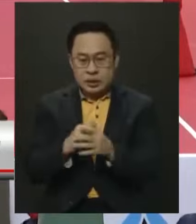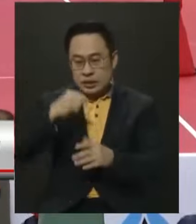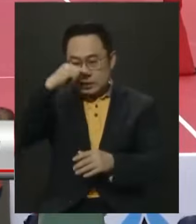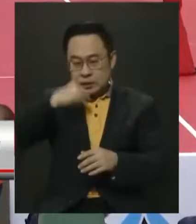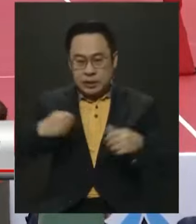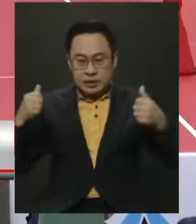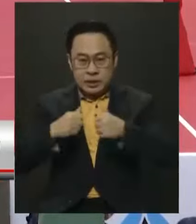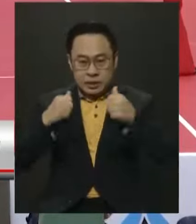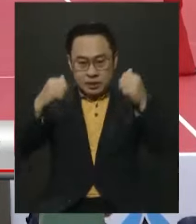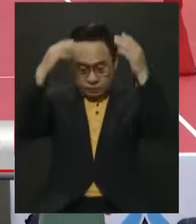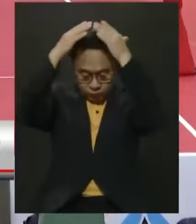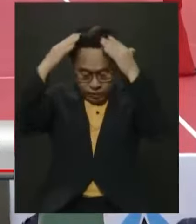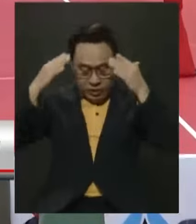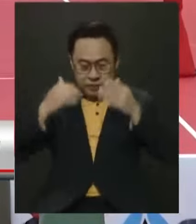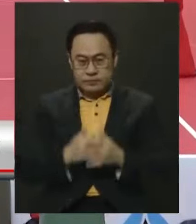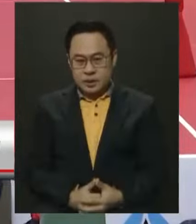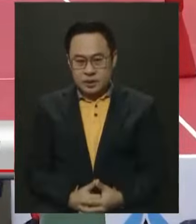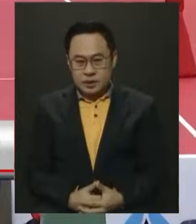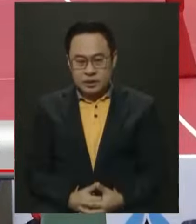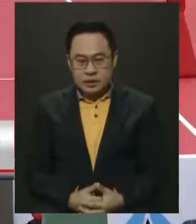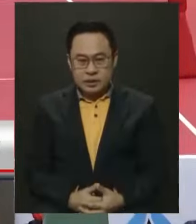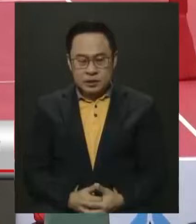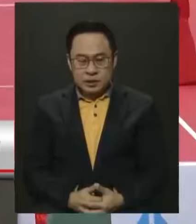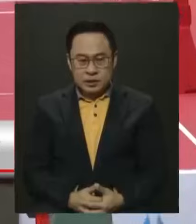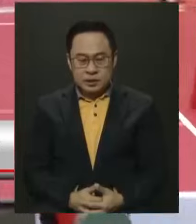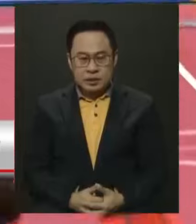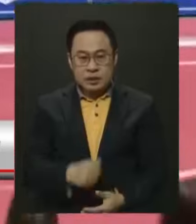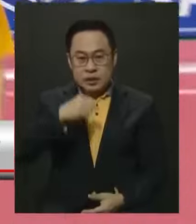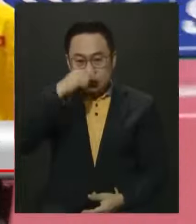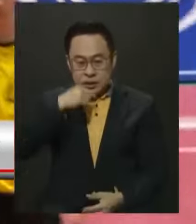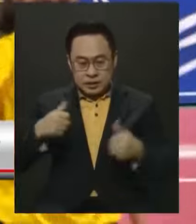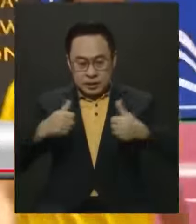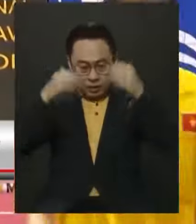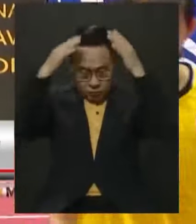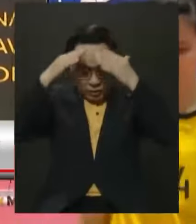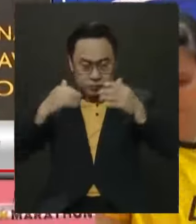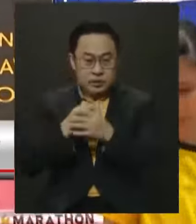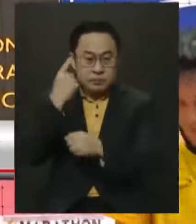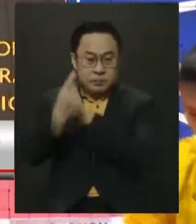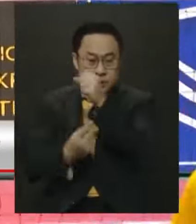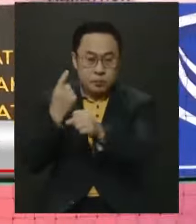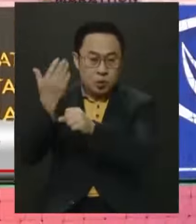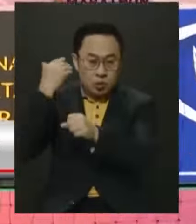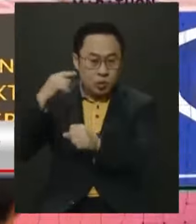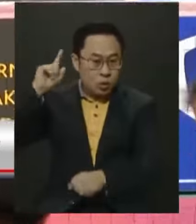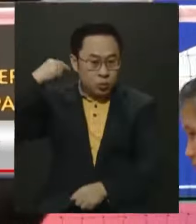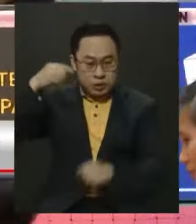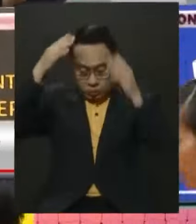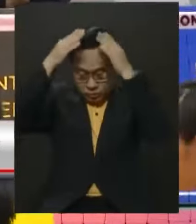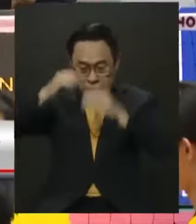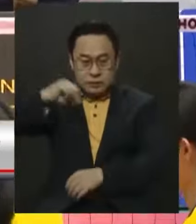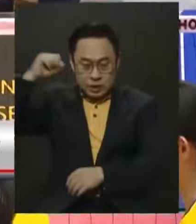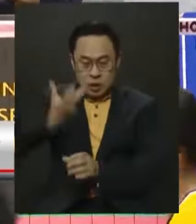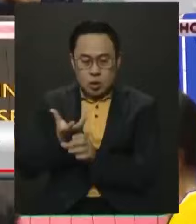ไทยในฐานะรองแชมป์ครับในเสื้อสีแดงเจอกับเวียดนามแชมป์เก่านะครับโดยทีมชาติไทยครับก็ส่งวิภาดาจิตพวนศิรินัน